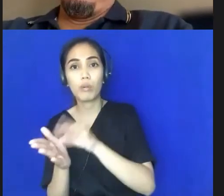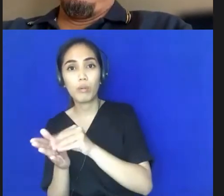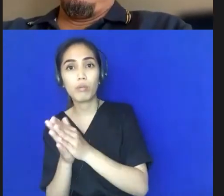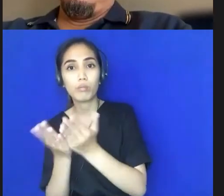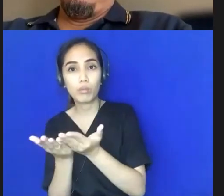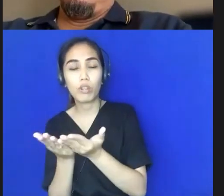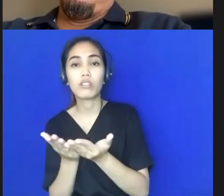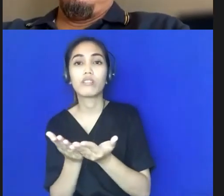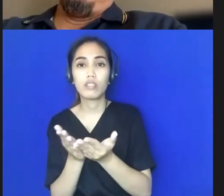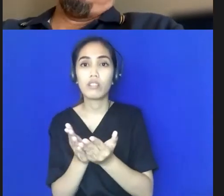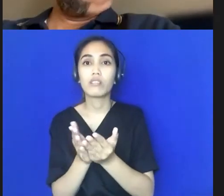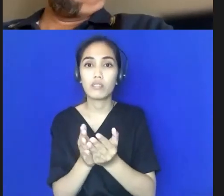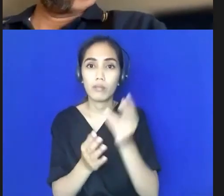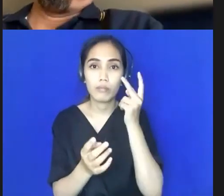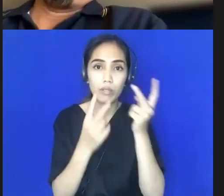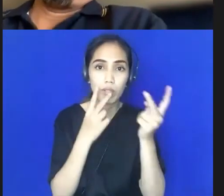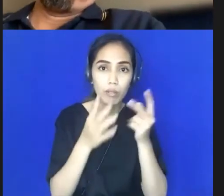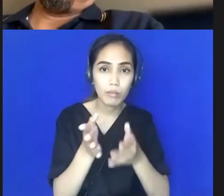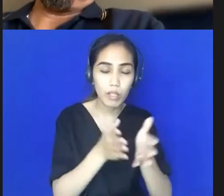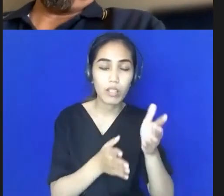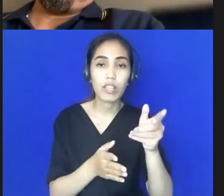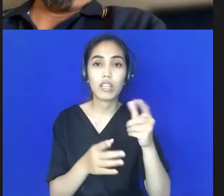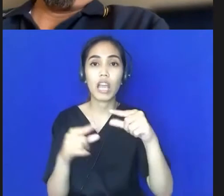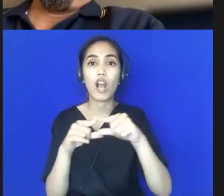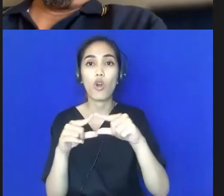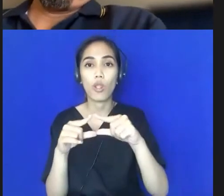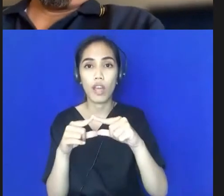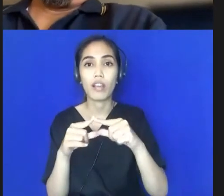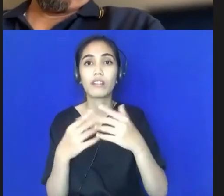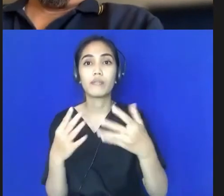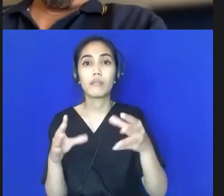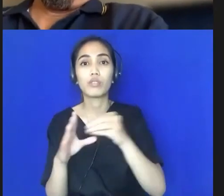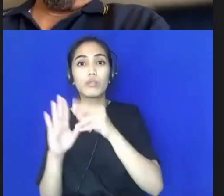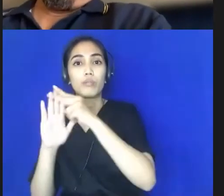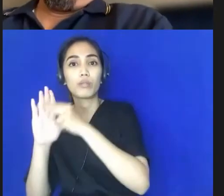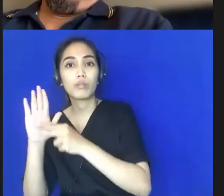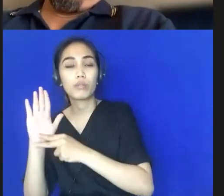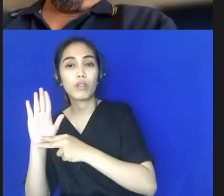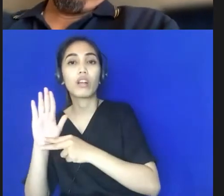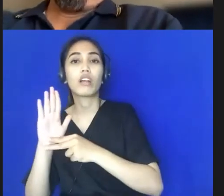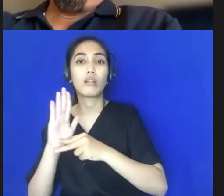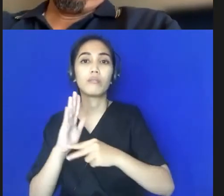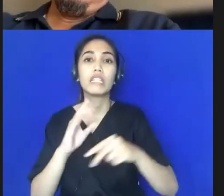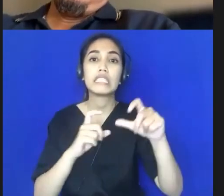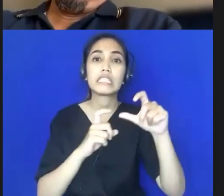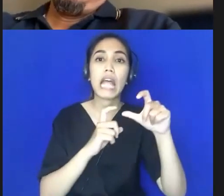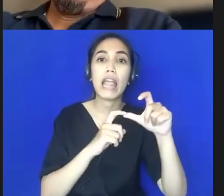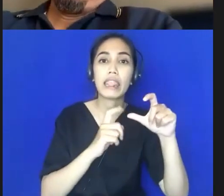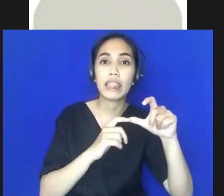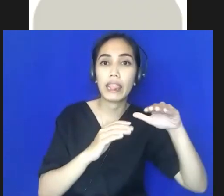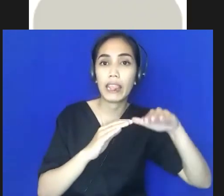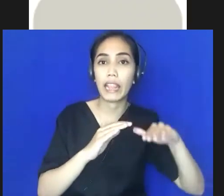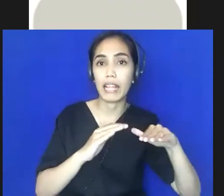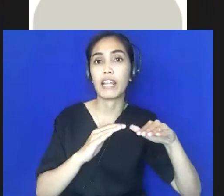praktek-praktek baik dari anggotanya dalam program penurunan stunting. Kita tahu justru kekuatan dari